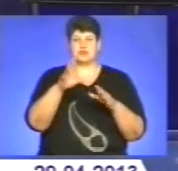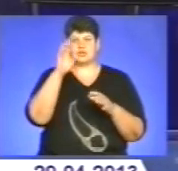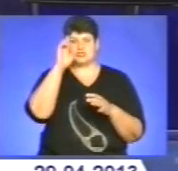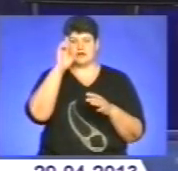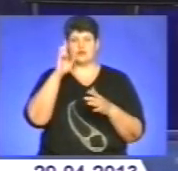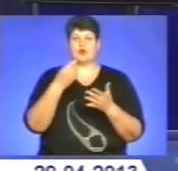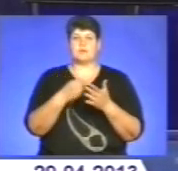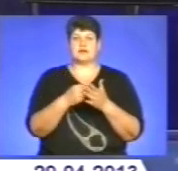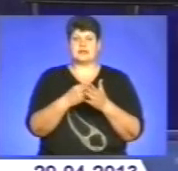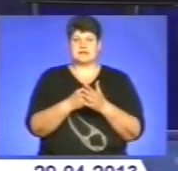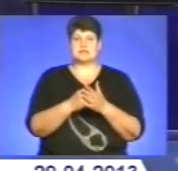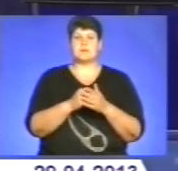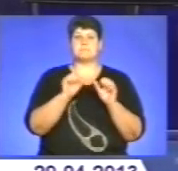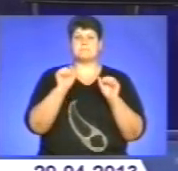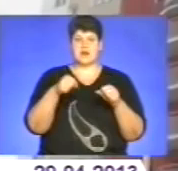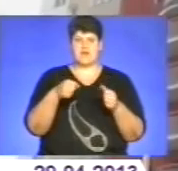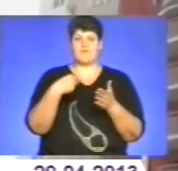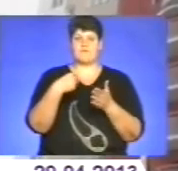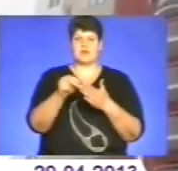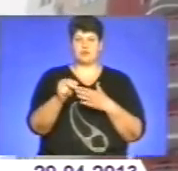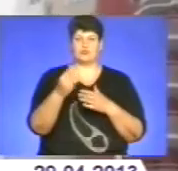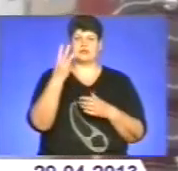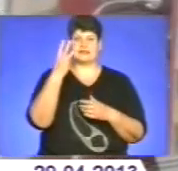правом викупу під 3%.